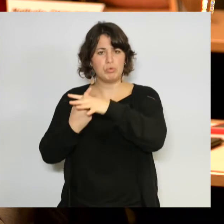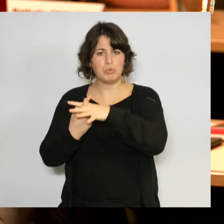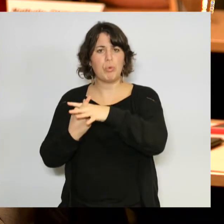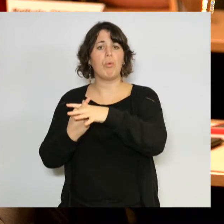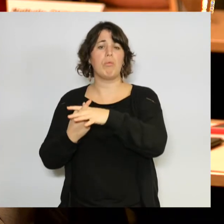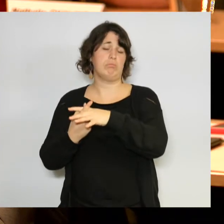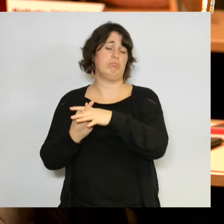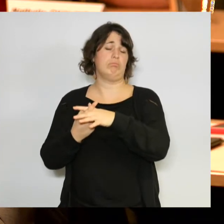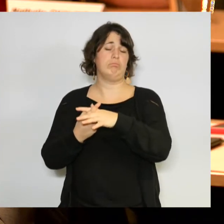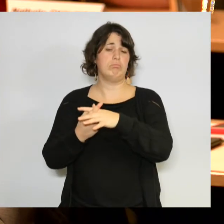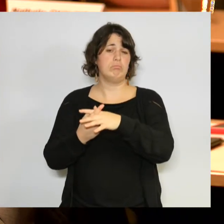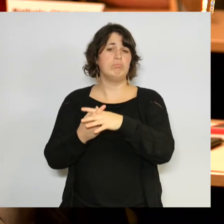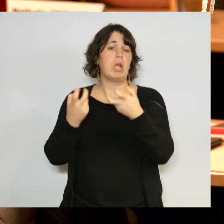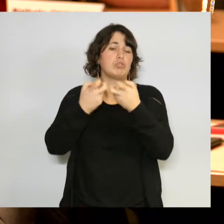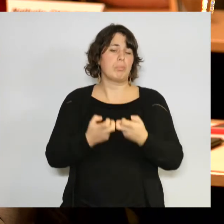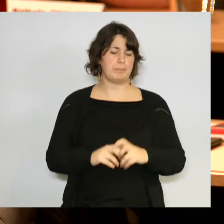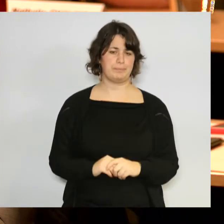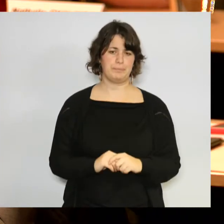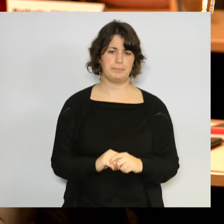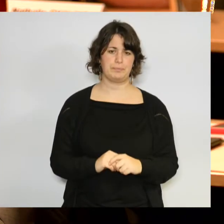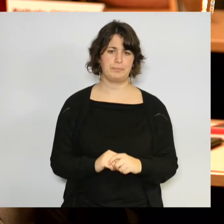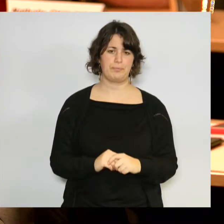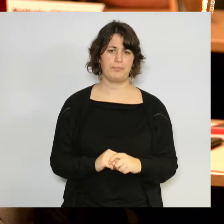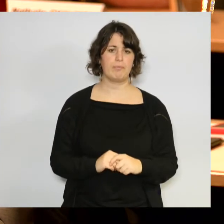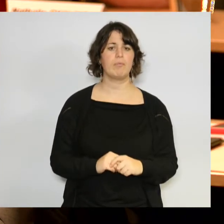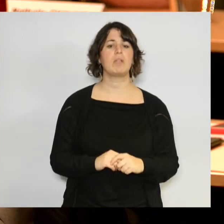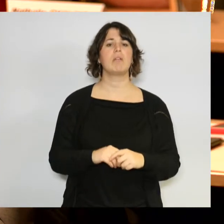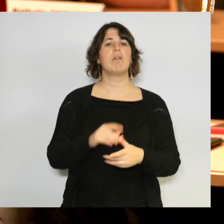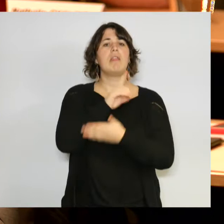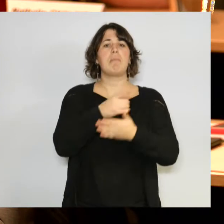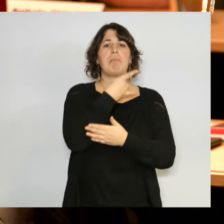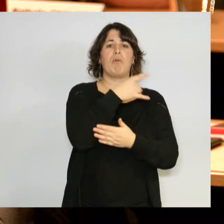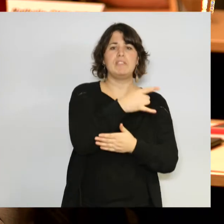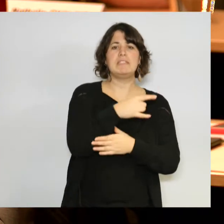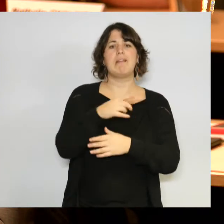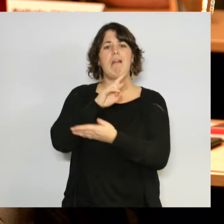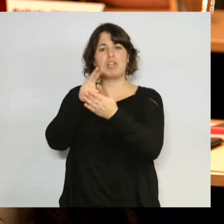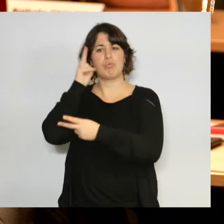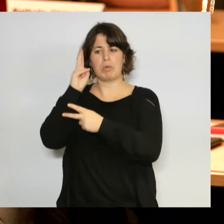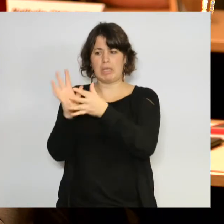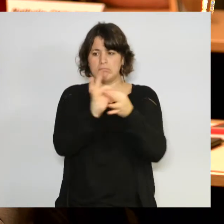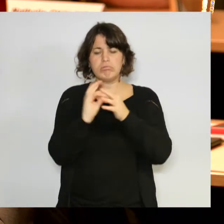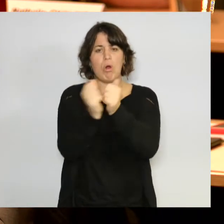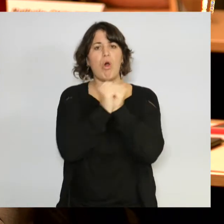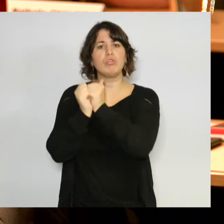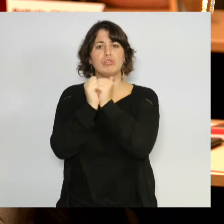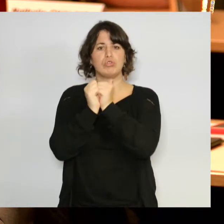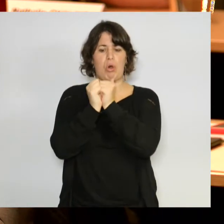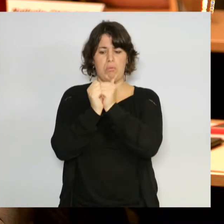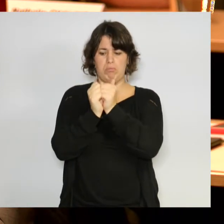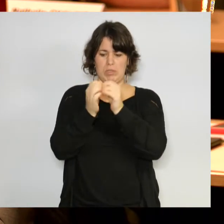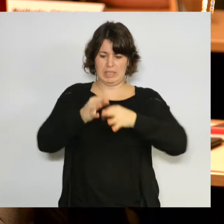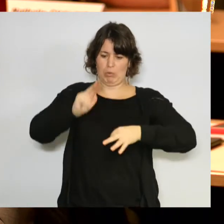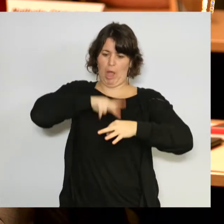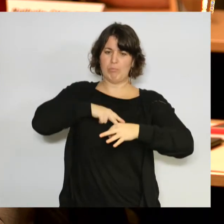citer quelques-unes. Nous serons main dans la main avec le département du Finistère et la région Bretagne pour promouvoir ce que notre territoire a de plus